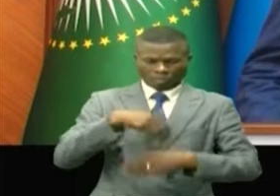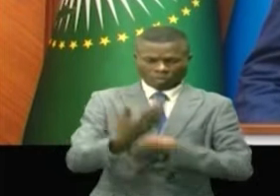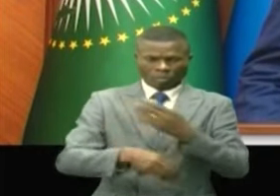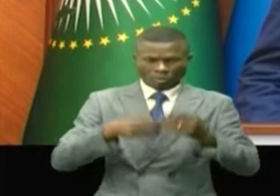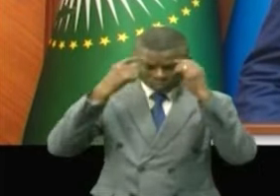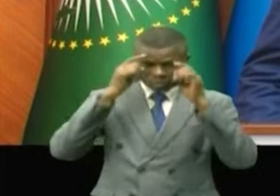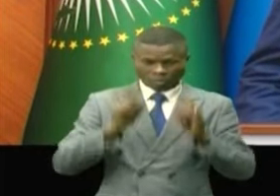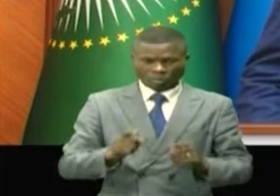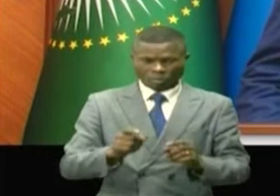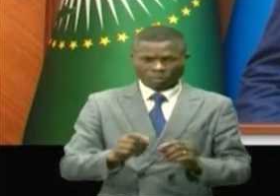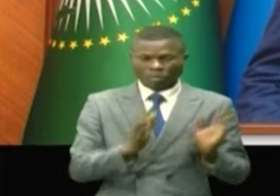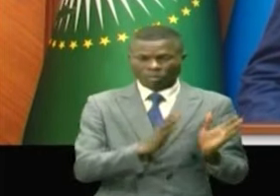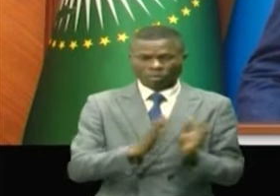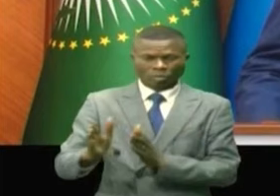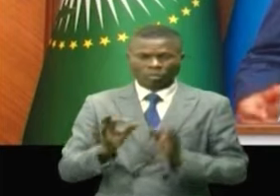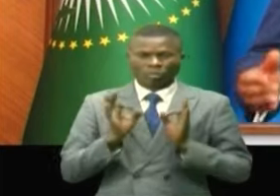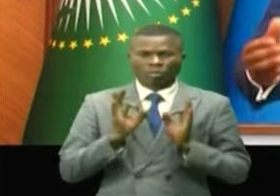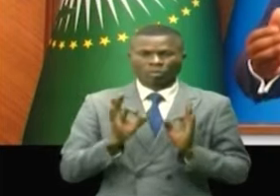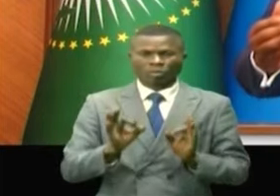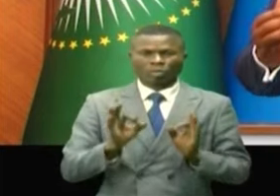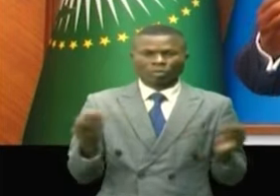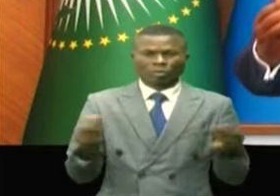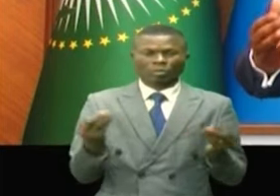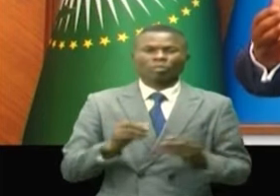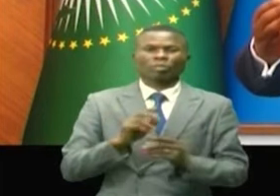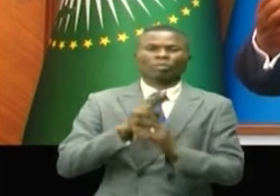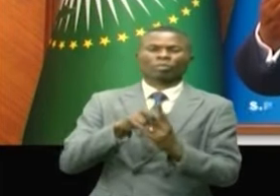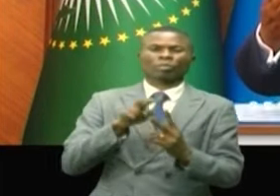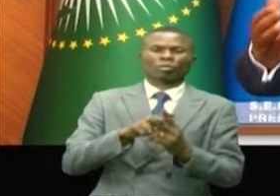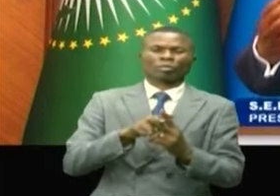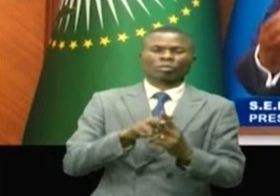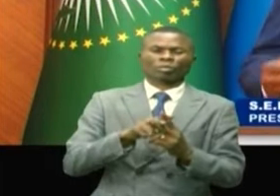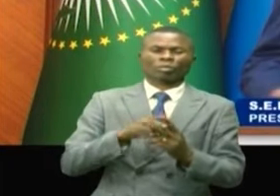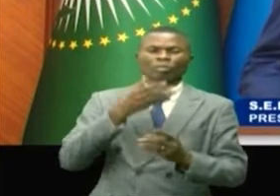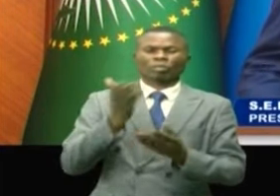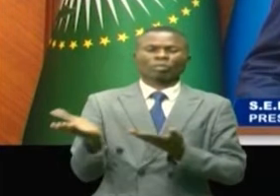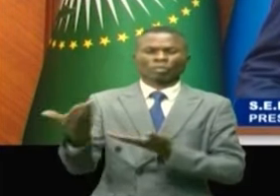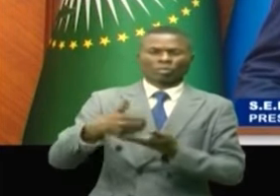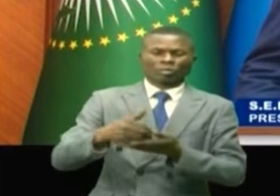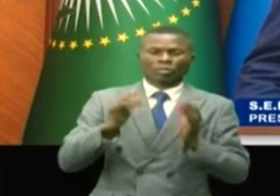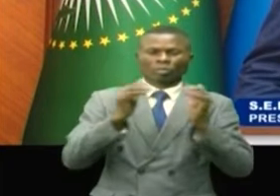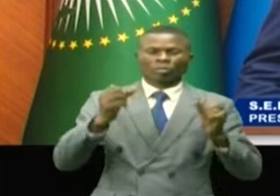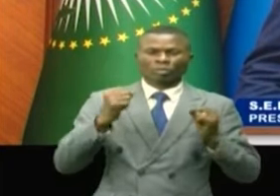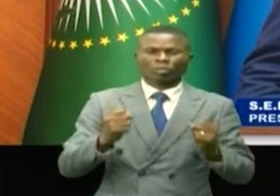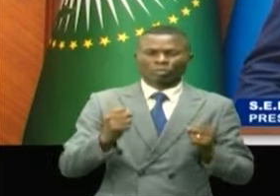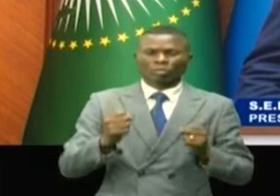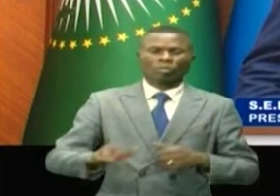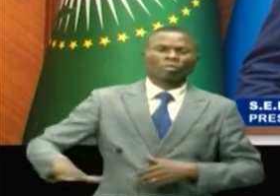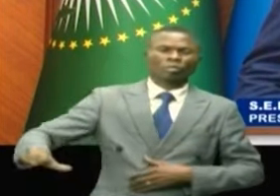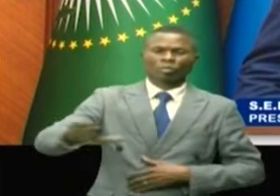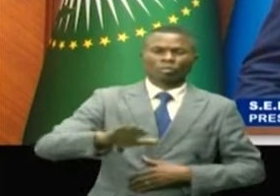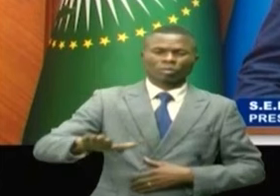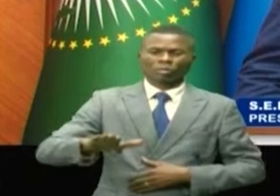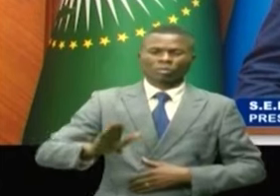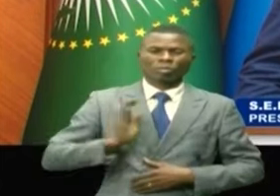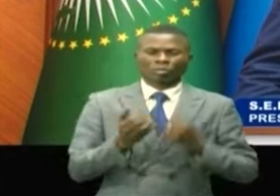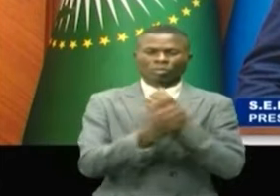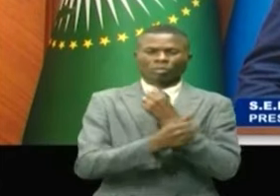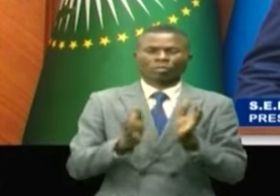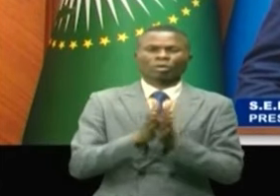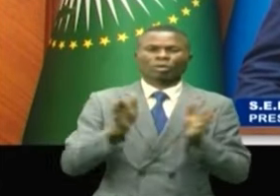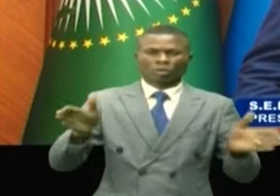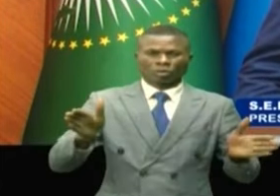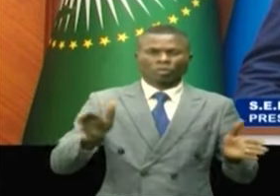mesures de ce nouveau dispositif en vue de garantir l'avèement d'une paix durable sur toute l'étendue de notre